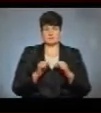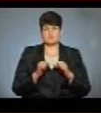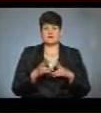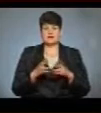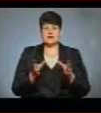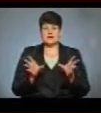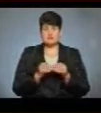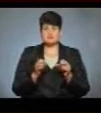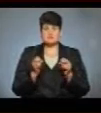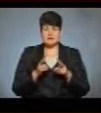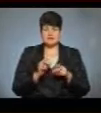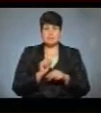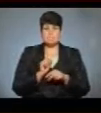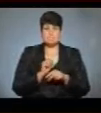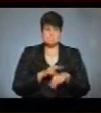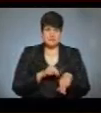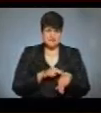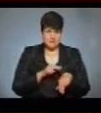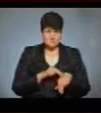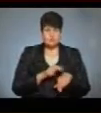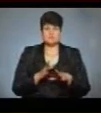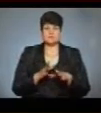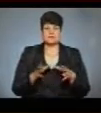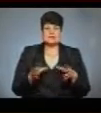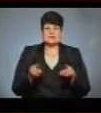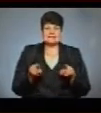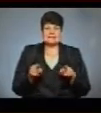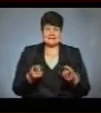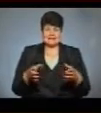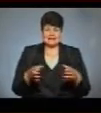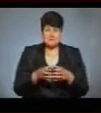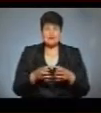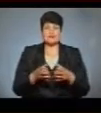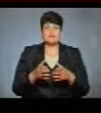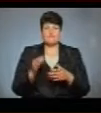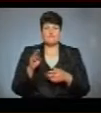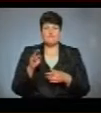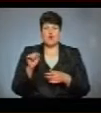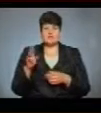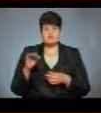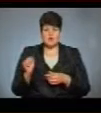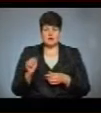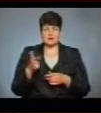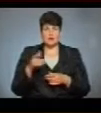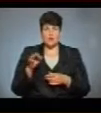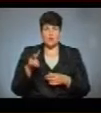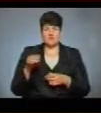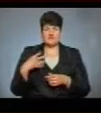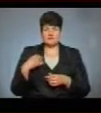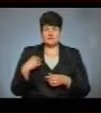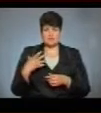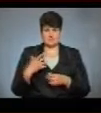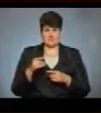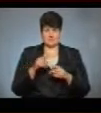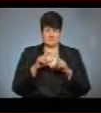із спецпризначенцями корпусу оперативно-раптової дії затримали Volkswagen Golf з львівськими номерними знаками. За словами